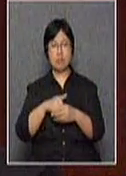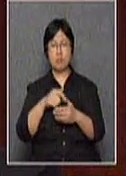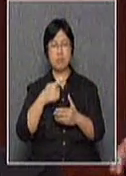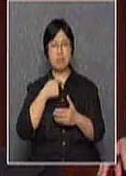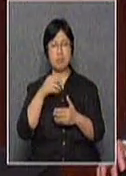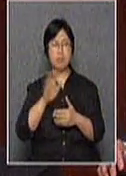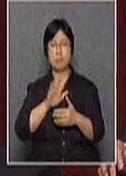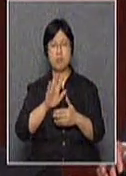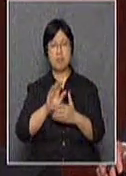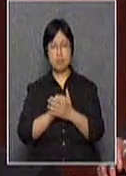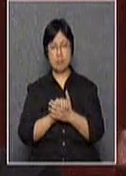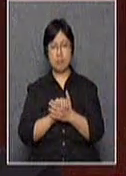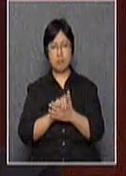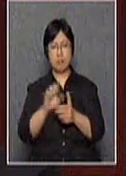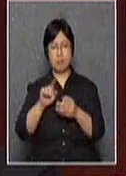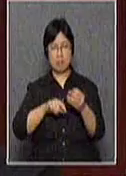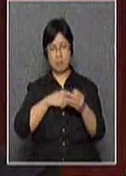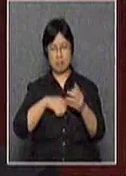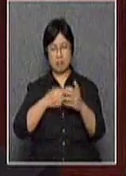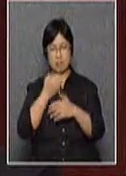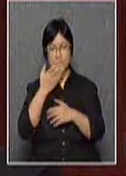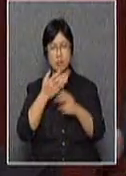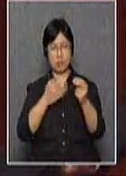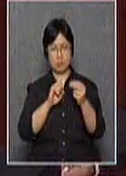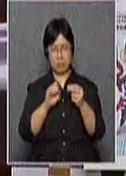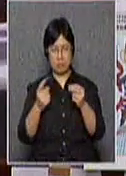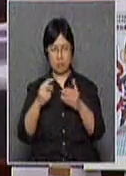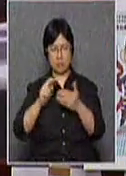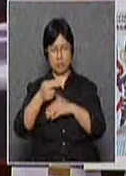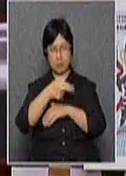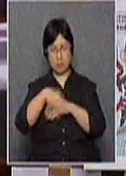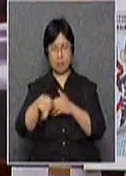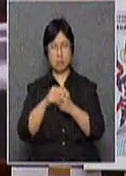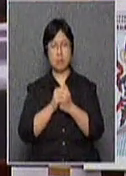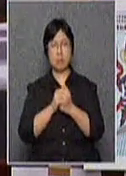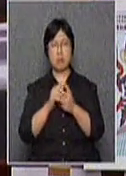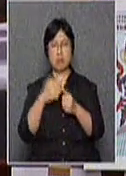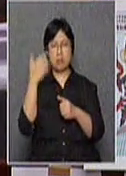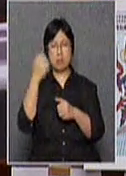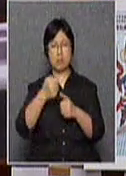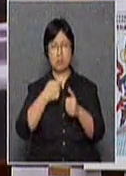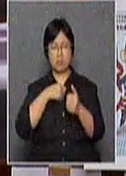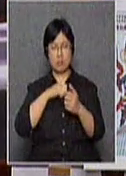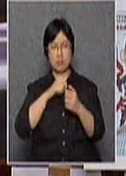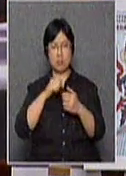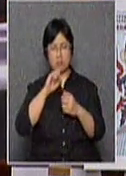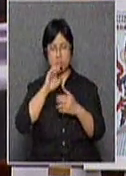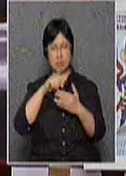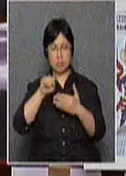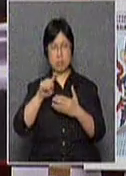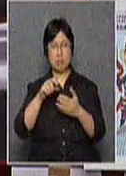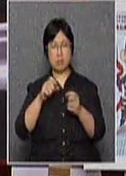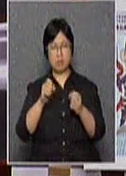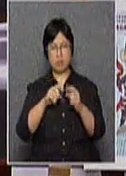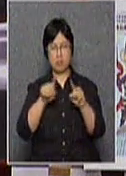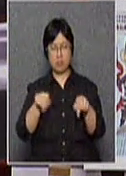決。陳志全議員，請你動議第701項修正案。 主席，我動議通過會議講稿附